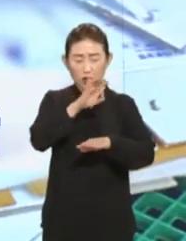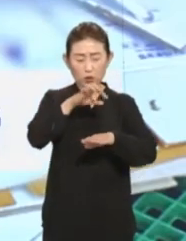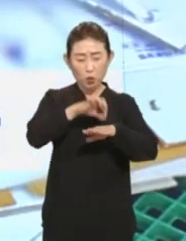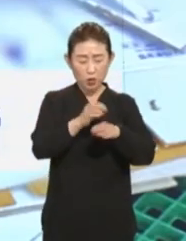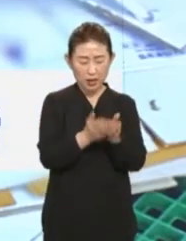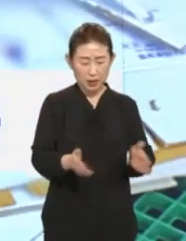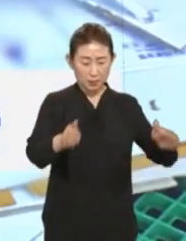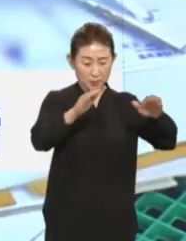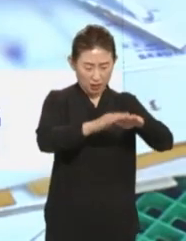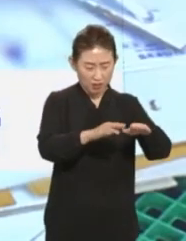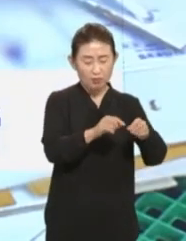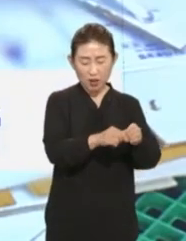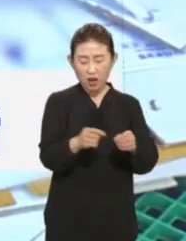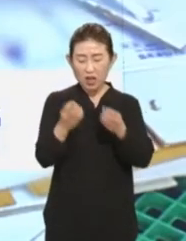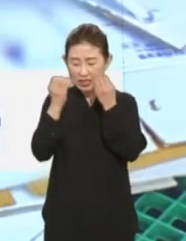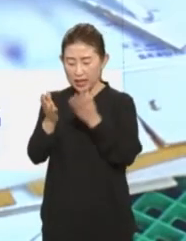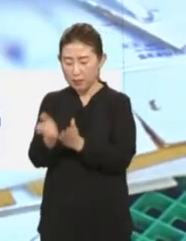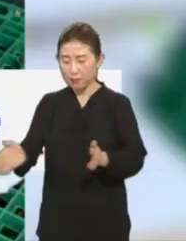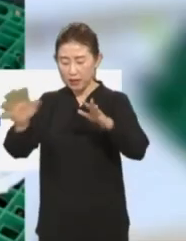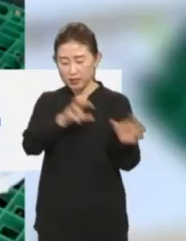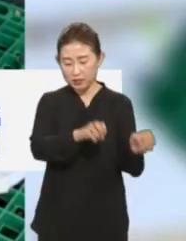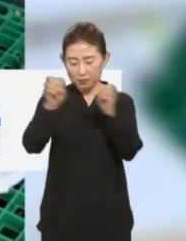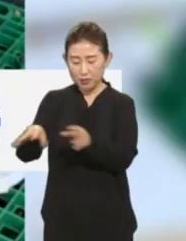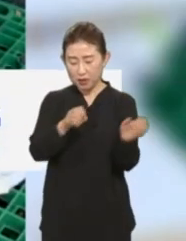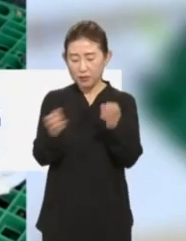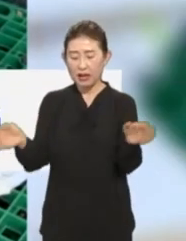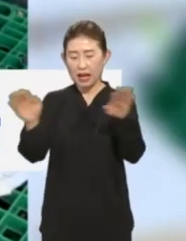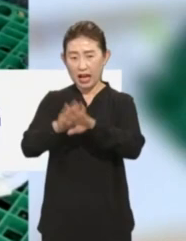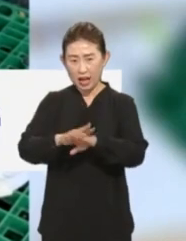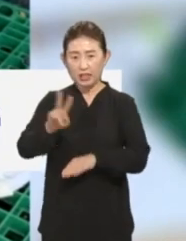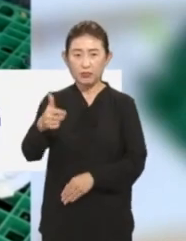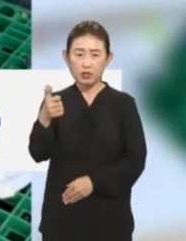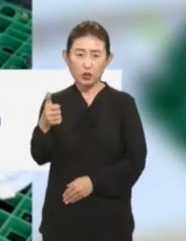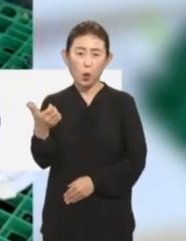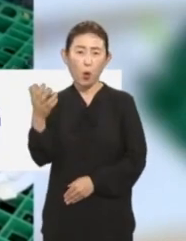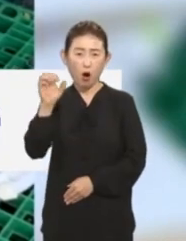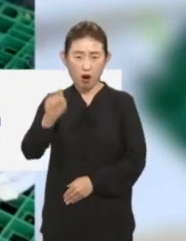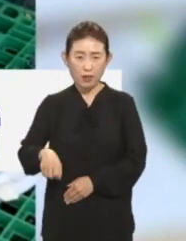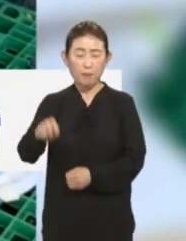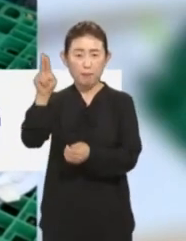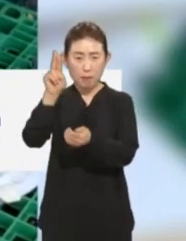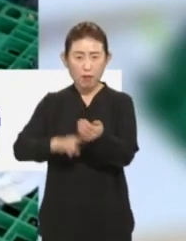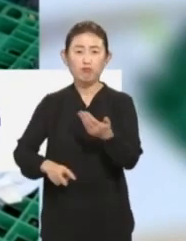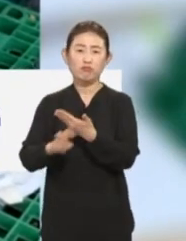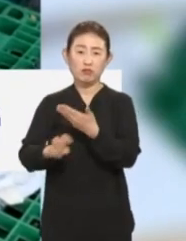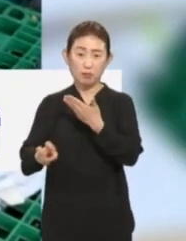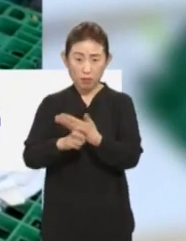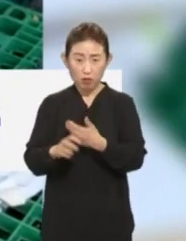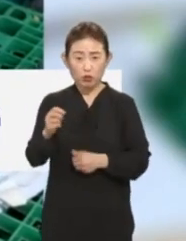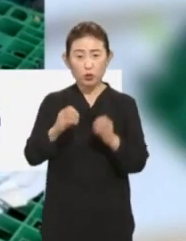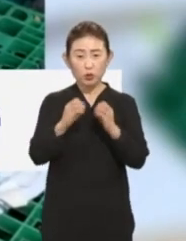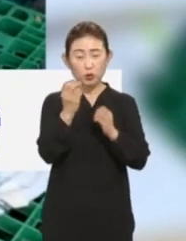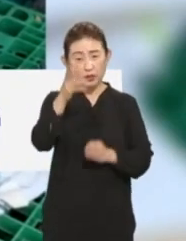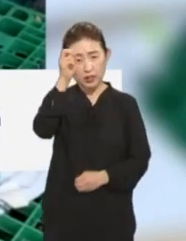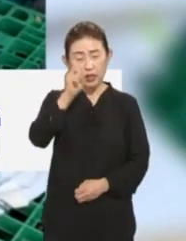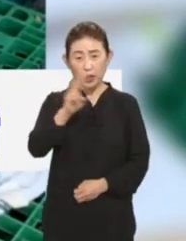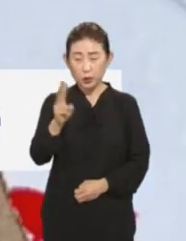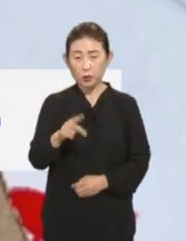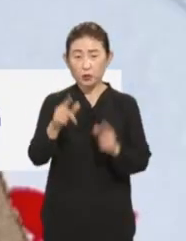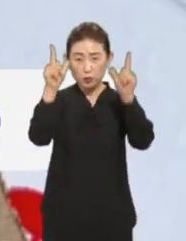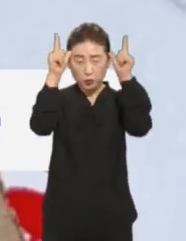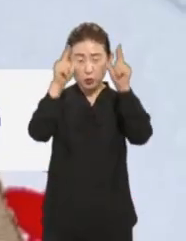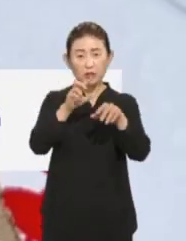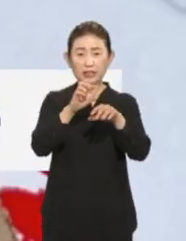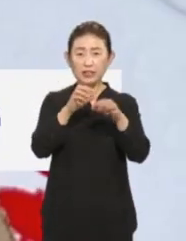검찰이 박스가리 수법으로 시가 775억원 상당의 돼지고기를 불법 유통한 혐의로 논산 개론축협